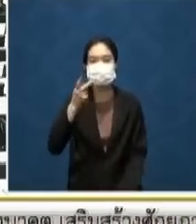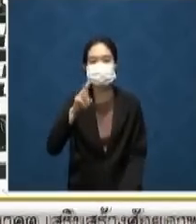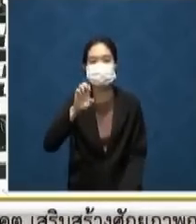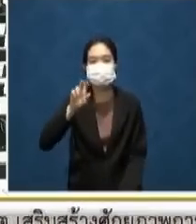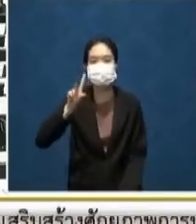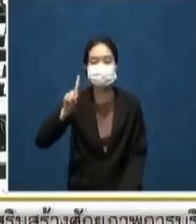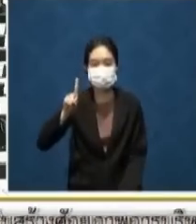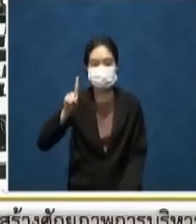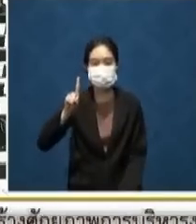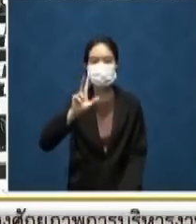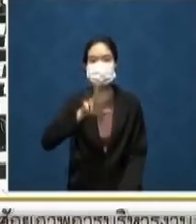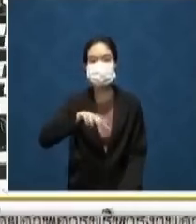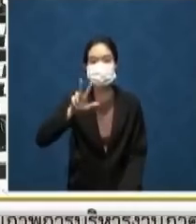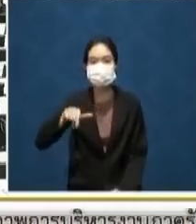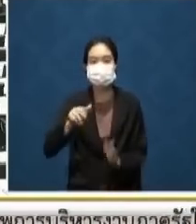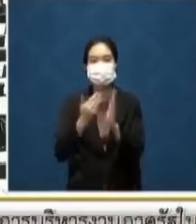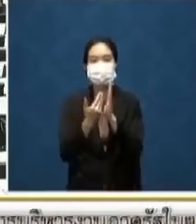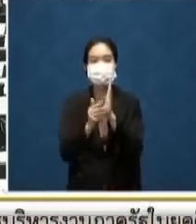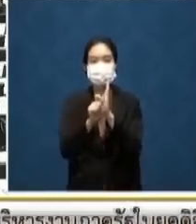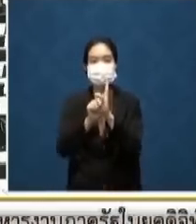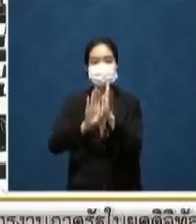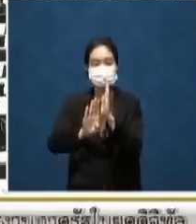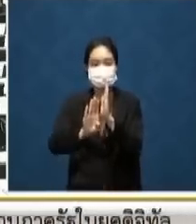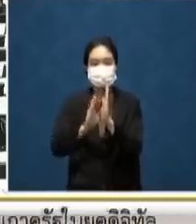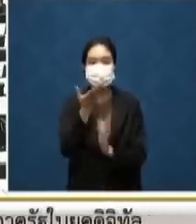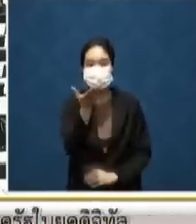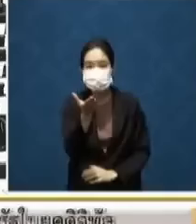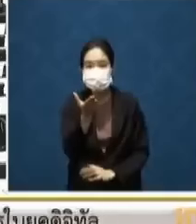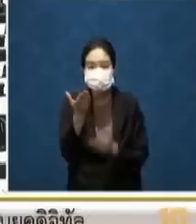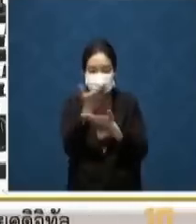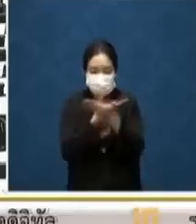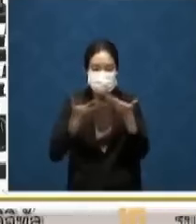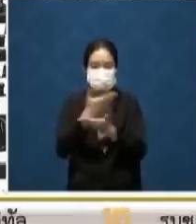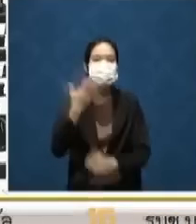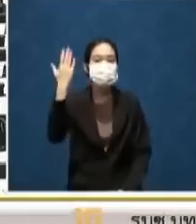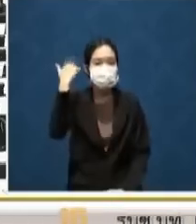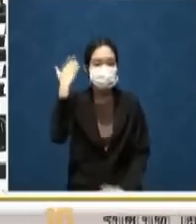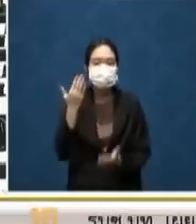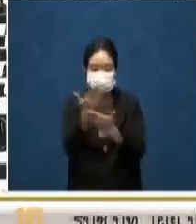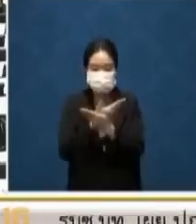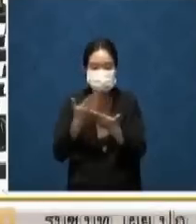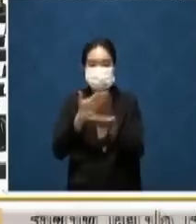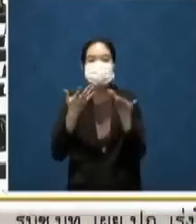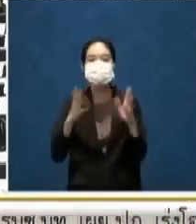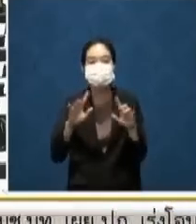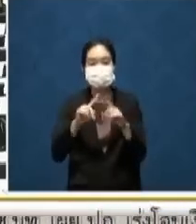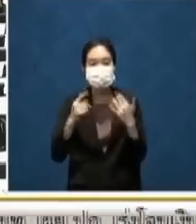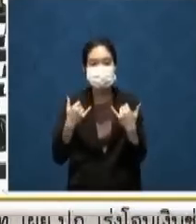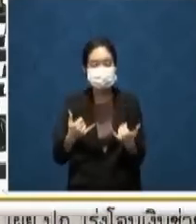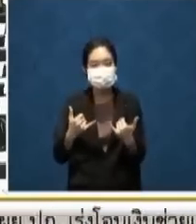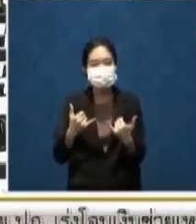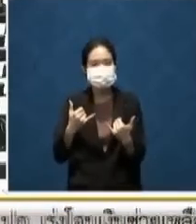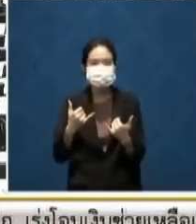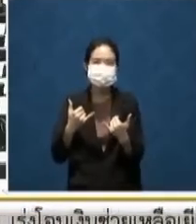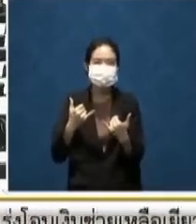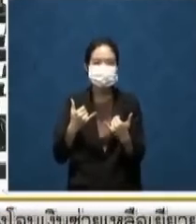พอประกาศใช้พรบประกอบรัฐธรรมนูญคุณอภิสิทธิ์บอกว่ายุคสภายุคทันทีเลยนะครับแล้วก็เป็นเป็นมาตรฐานทางการเมืองว่าเป็นมารยาททางการเมือง